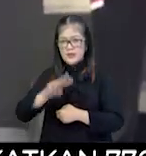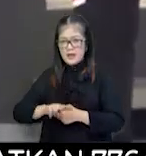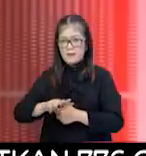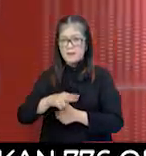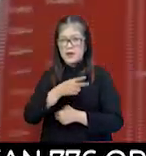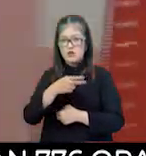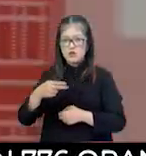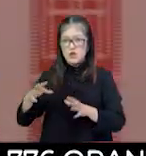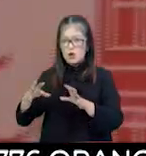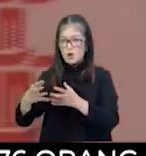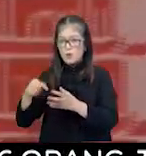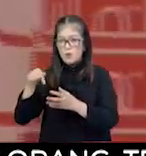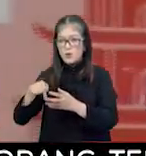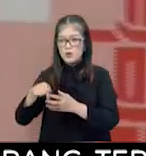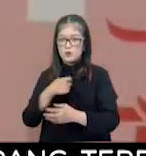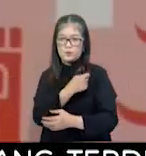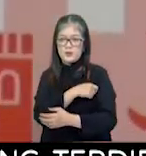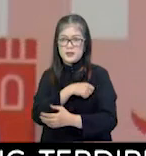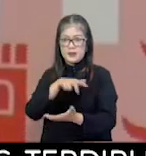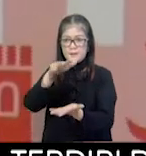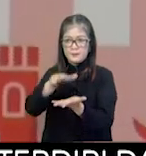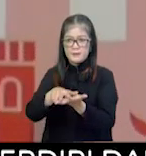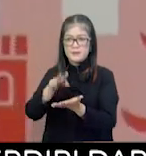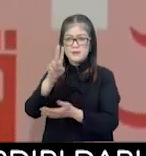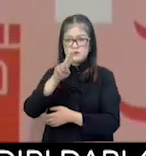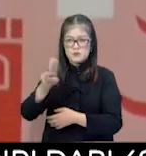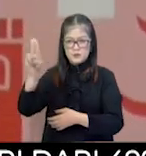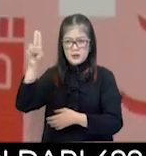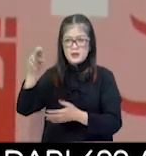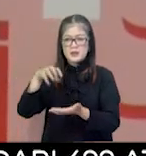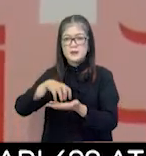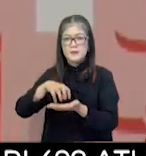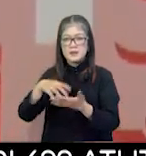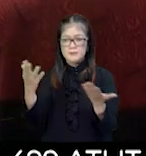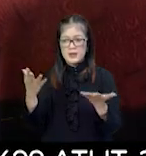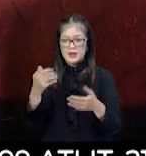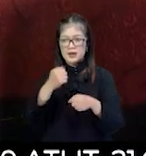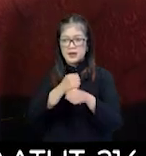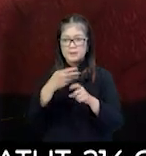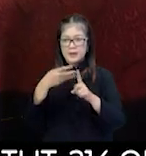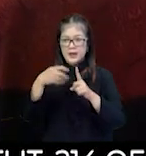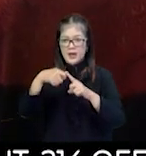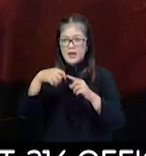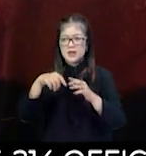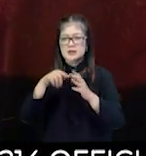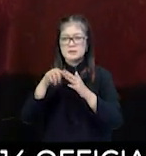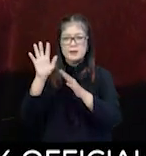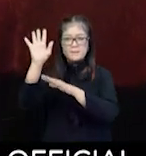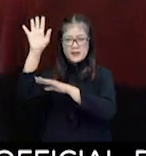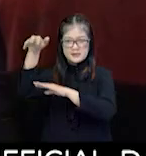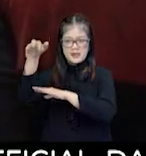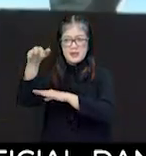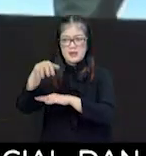dikukuhkan oleh Menteri Pemuda dan Olahraga Zainuddin Amali bertempat di Hall Basket Gelora Bung Karno Minggu sore. Para atlet